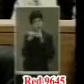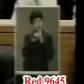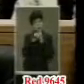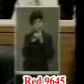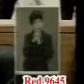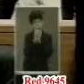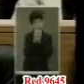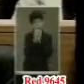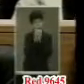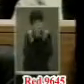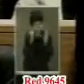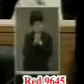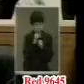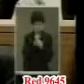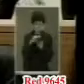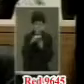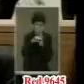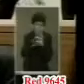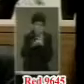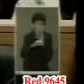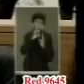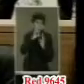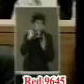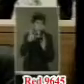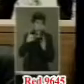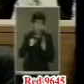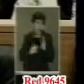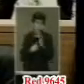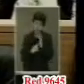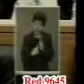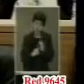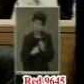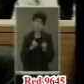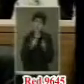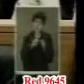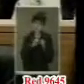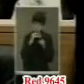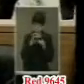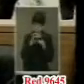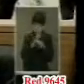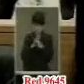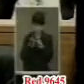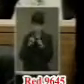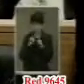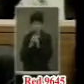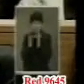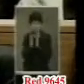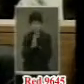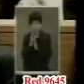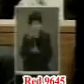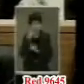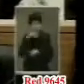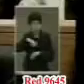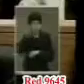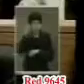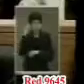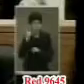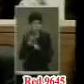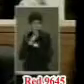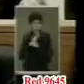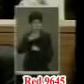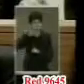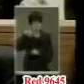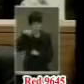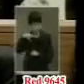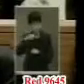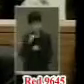รมนูญที่ถูกยกมาเป็นข้ออ้าง1ข้อบวกกับกรณีของจักรภพเป็นแขจักรภพตัดสิน